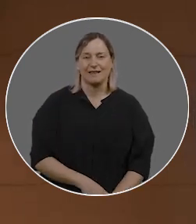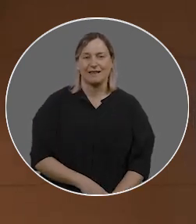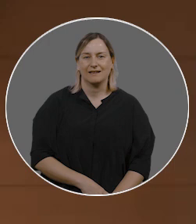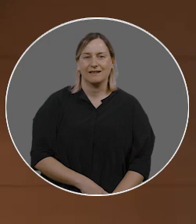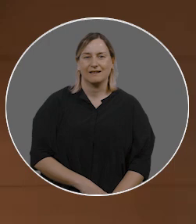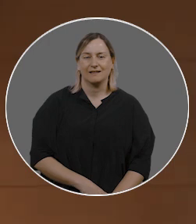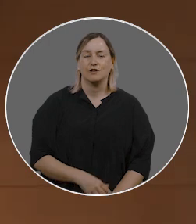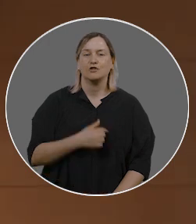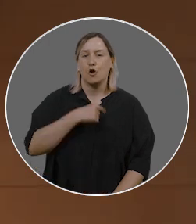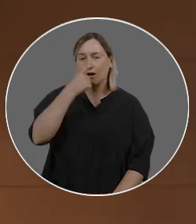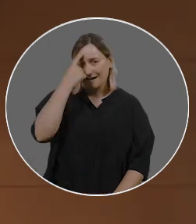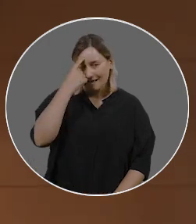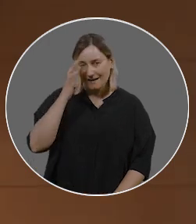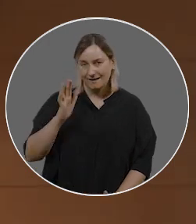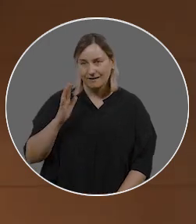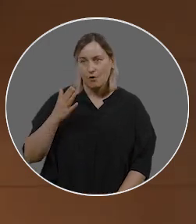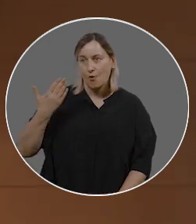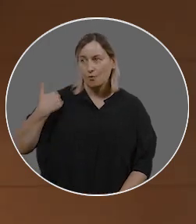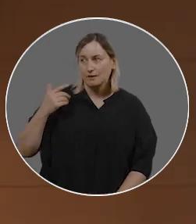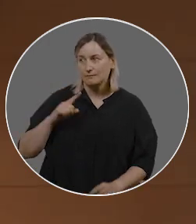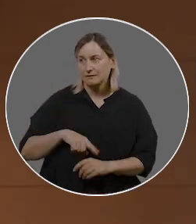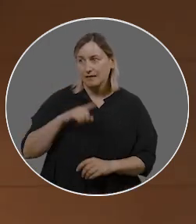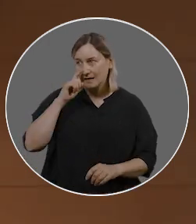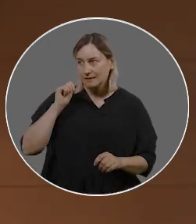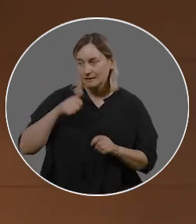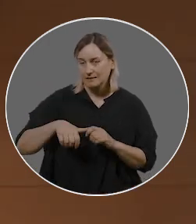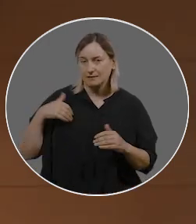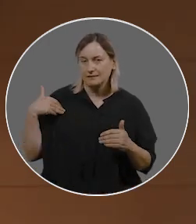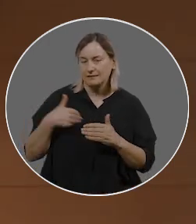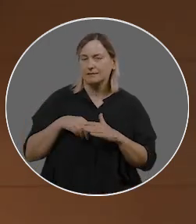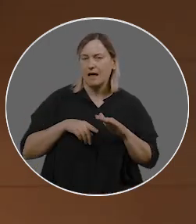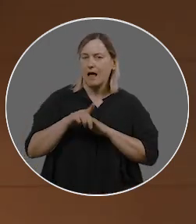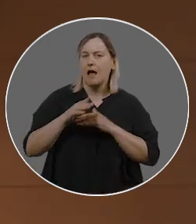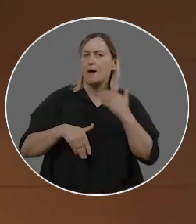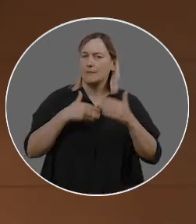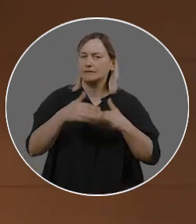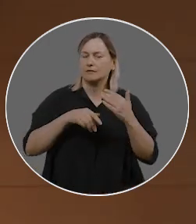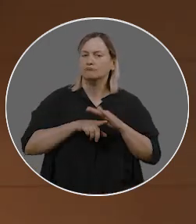perquè jo crec que en l'últim temps s'està avançant de manera